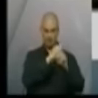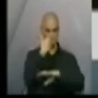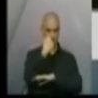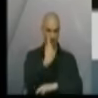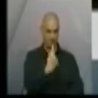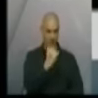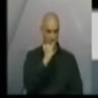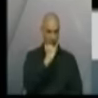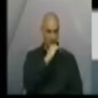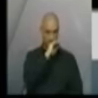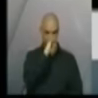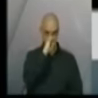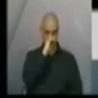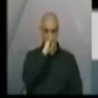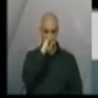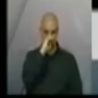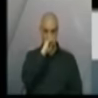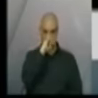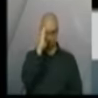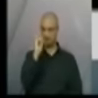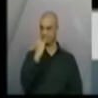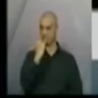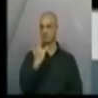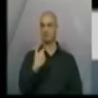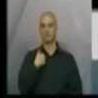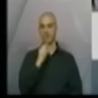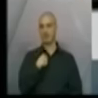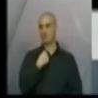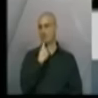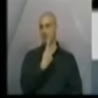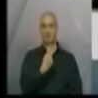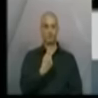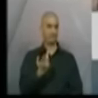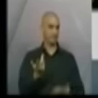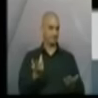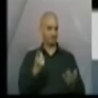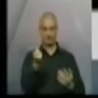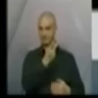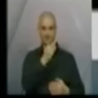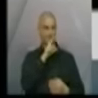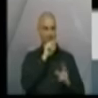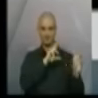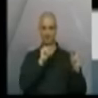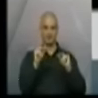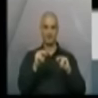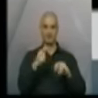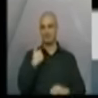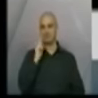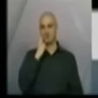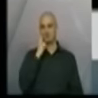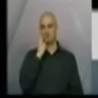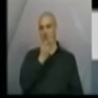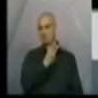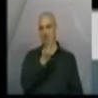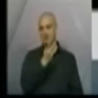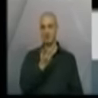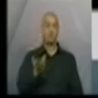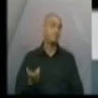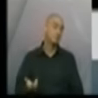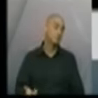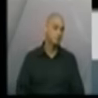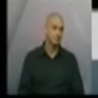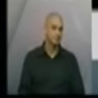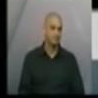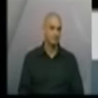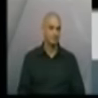אחת נכון כן אני אני חייב לומר שזה היה דילוג די משעשע בינ א